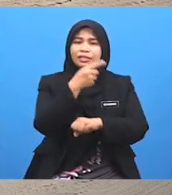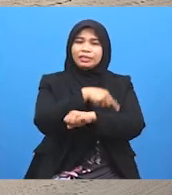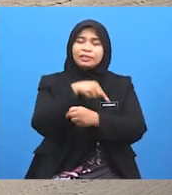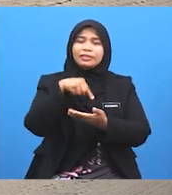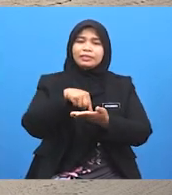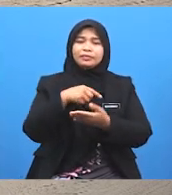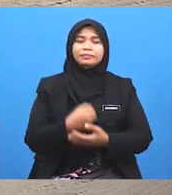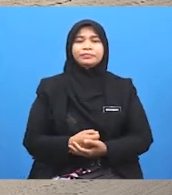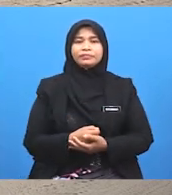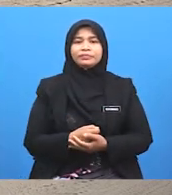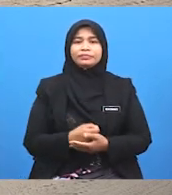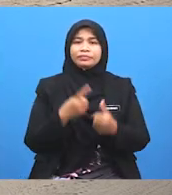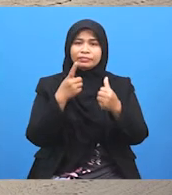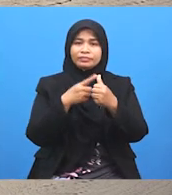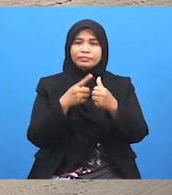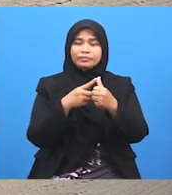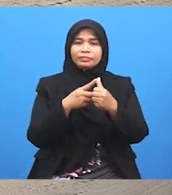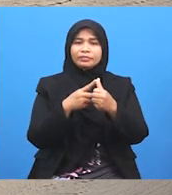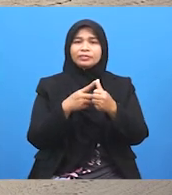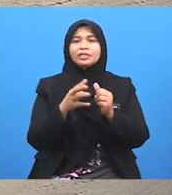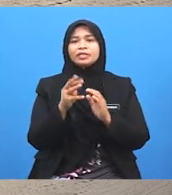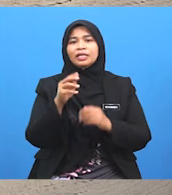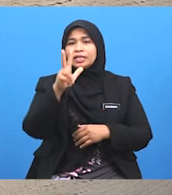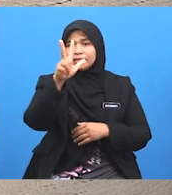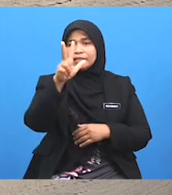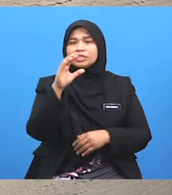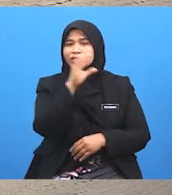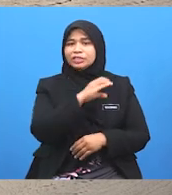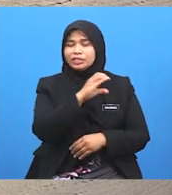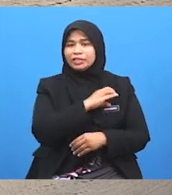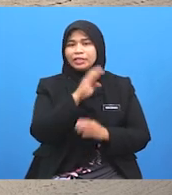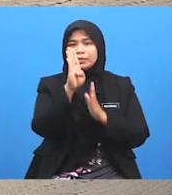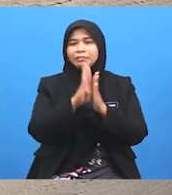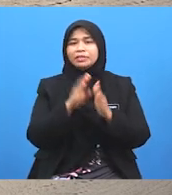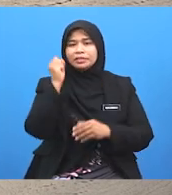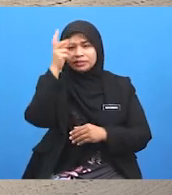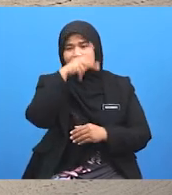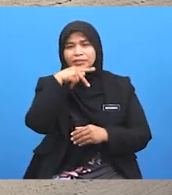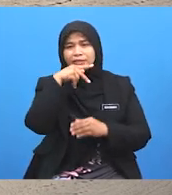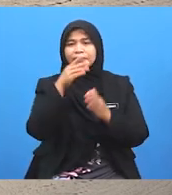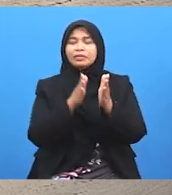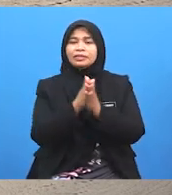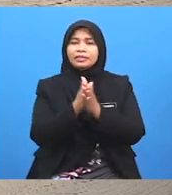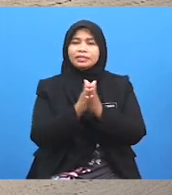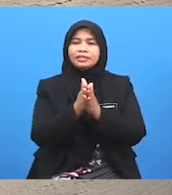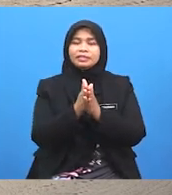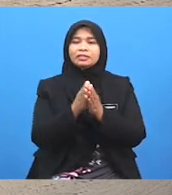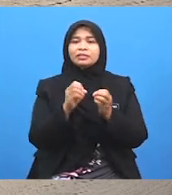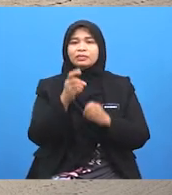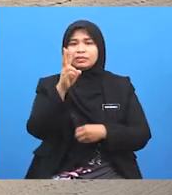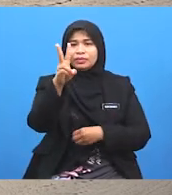ini. Pertama, menyatakan tiga ciri bersikap rajin.